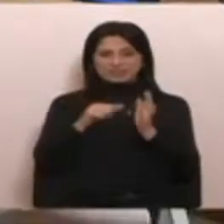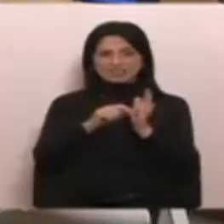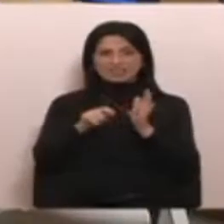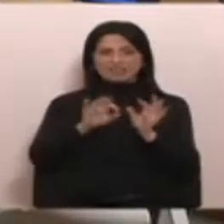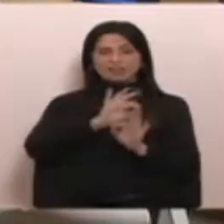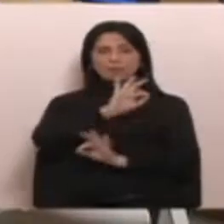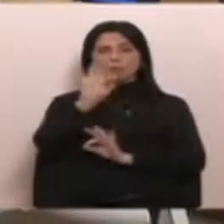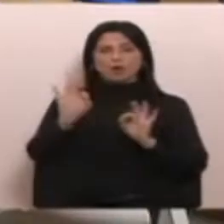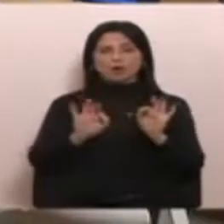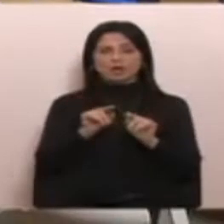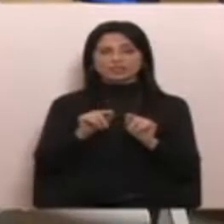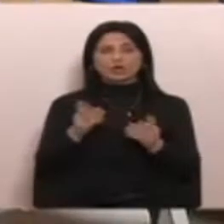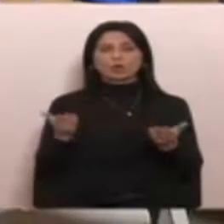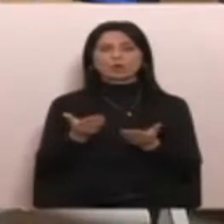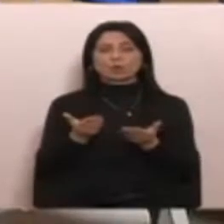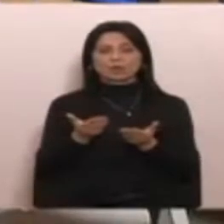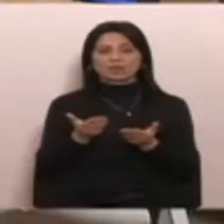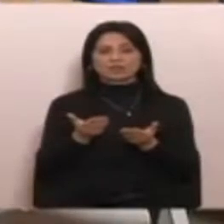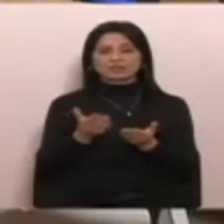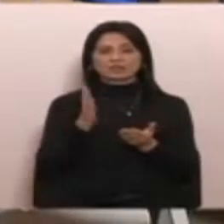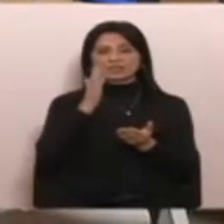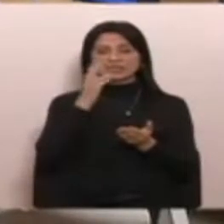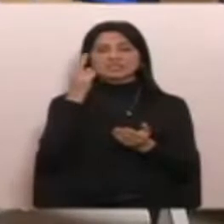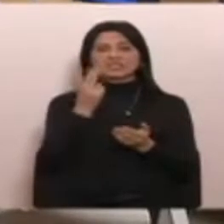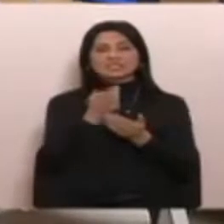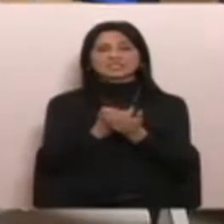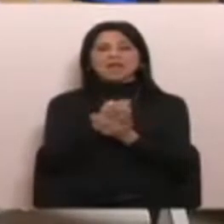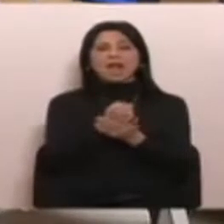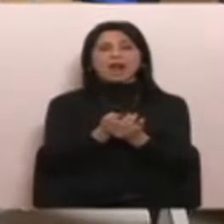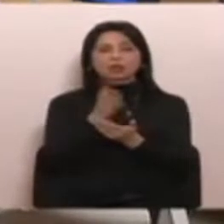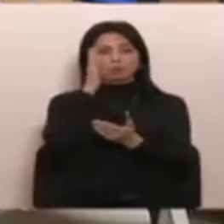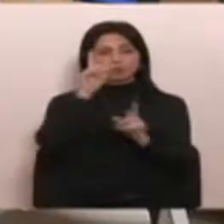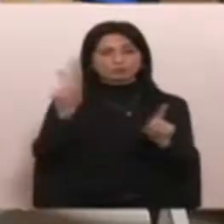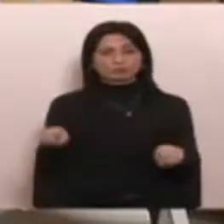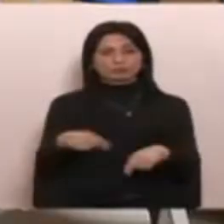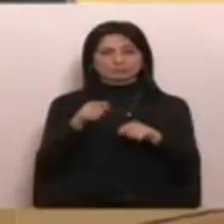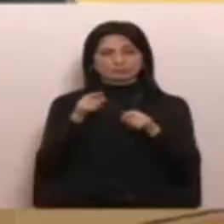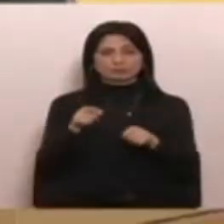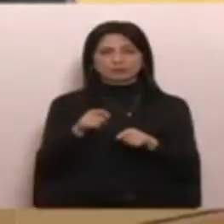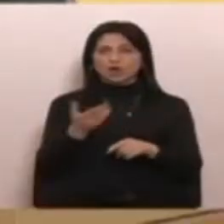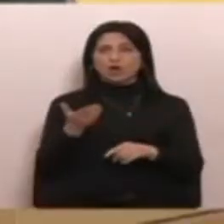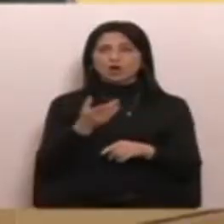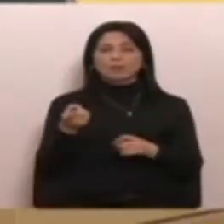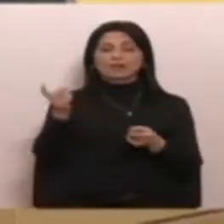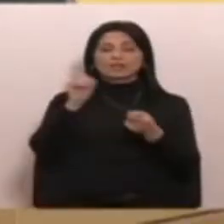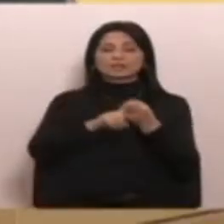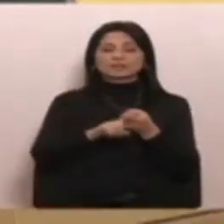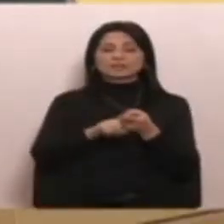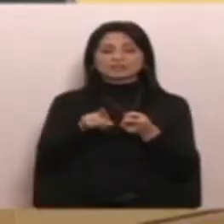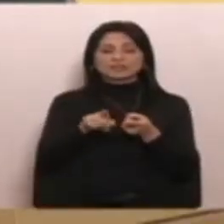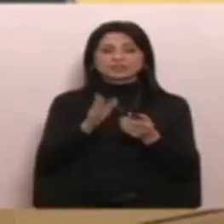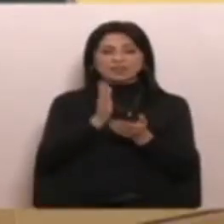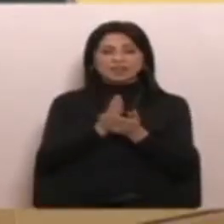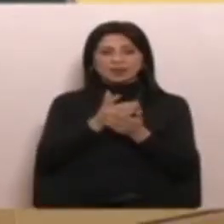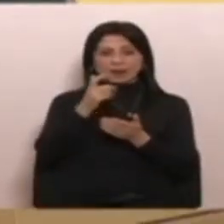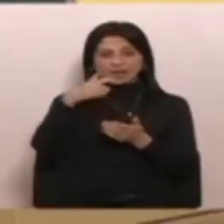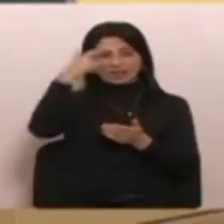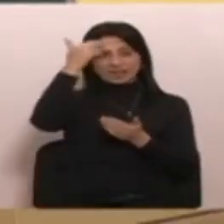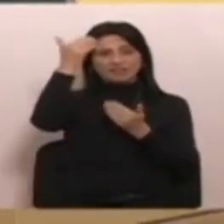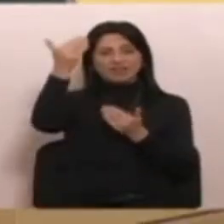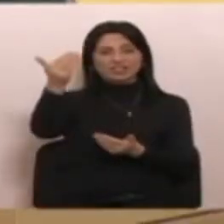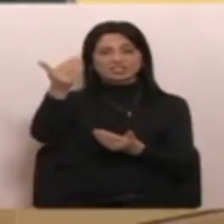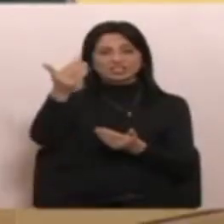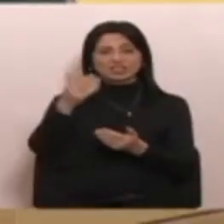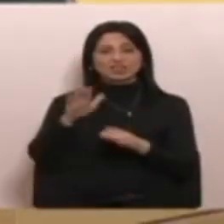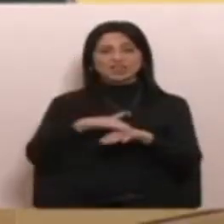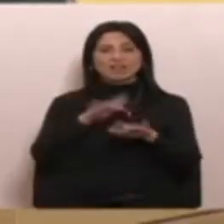პროექტი, რომელიც წყალტუბოში განხორციელდება და რომელიც შესაძლებელი გახდა ბატონი ბიძინა ივანიშვილის